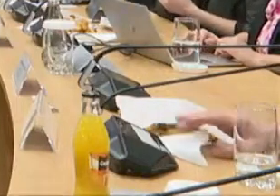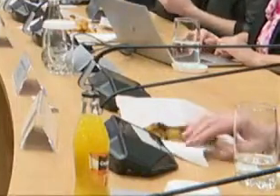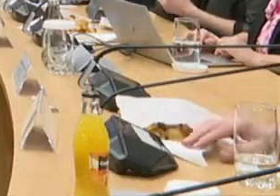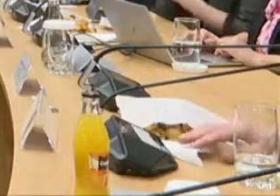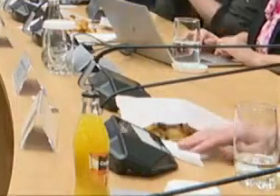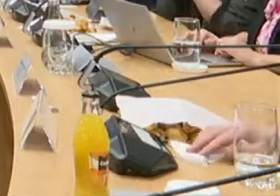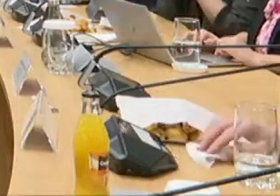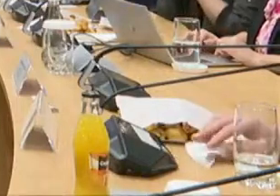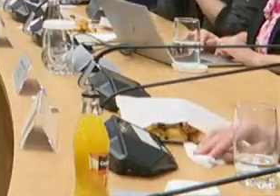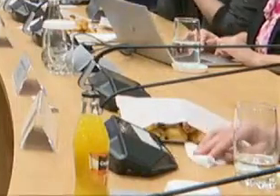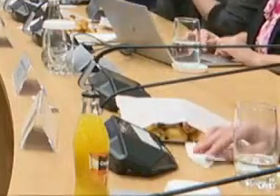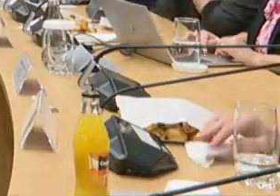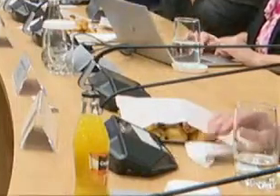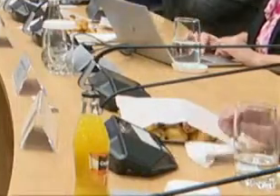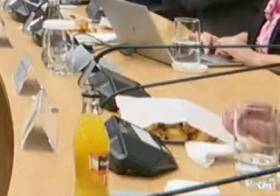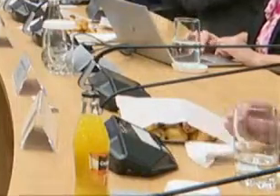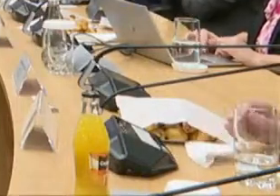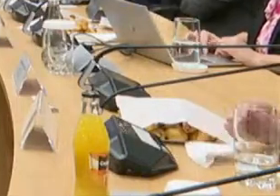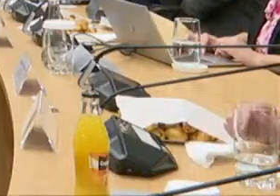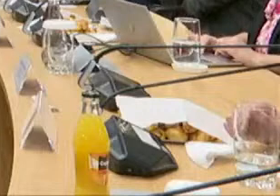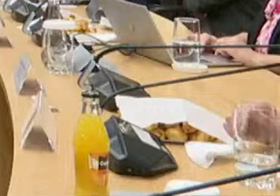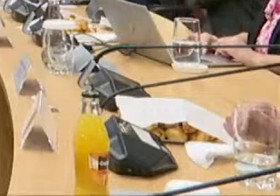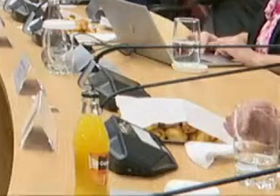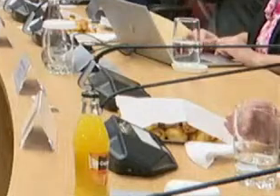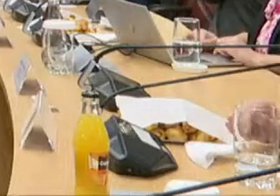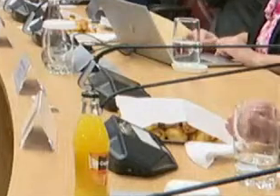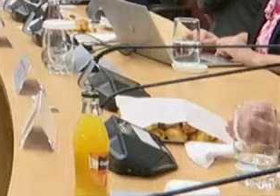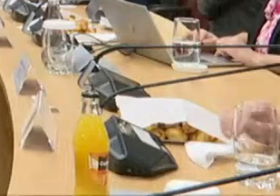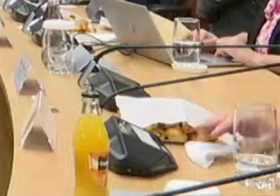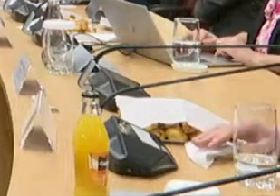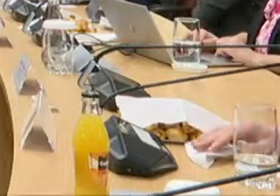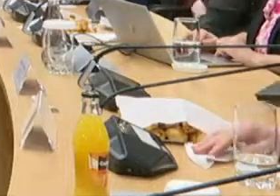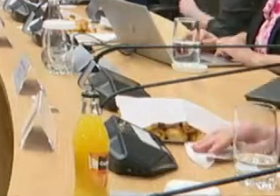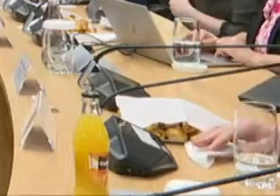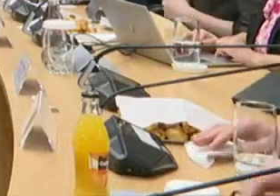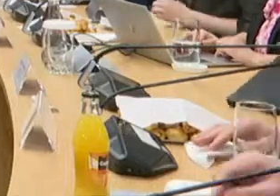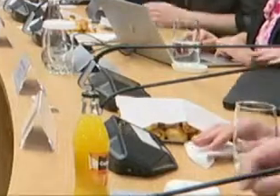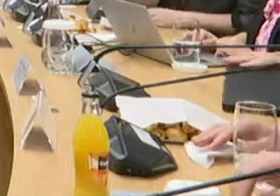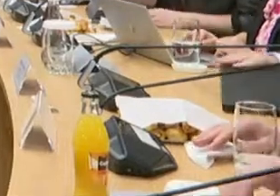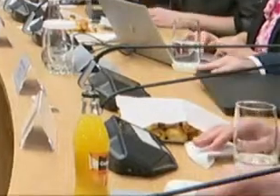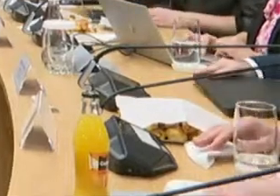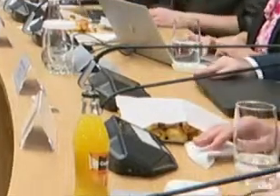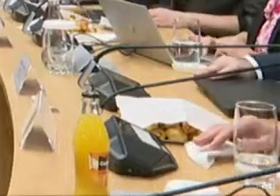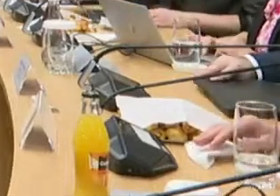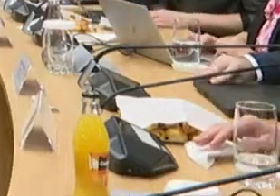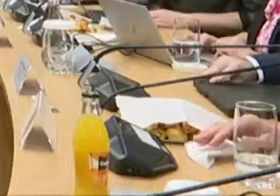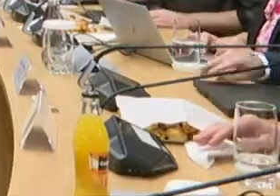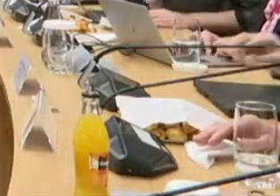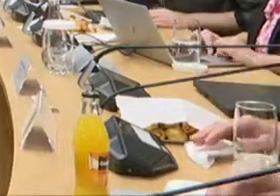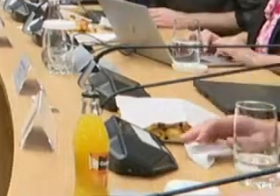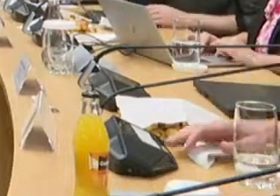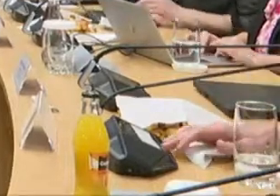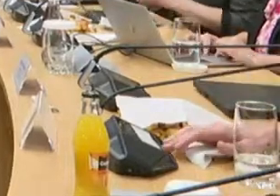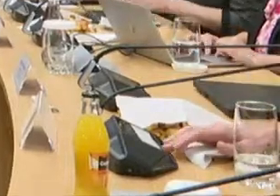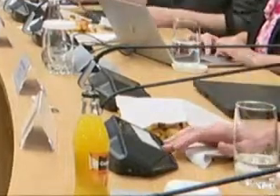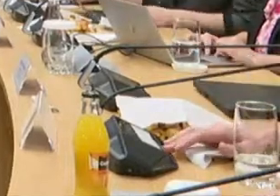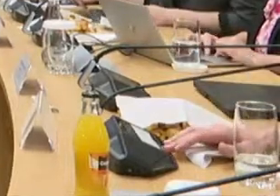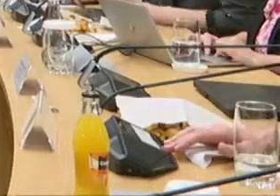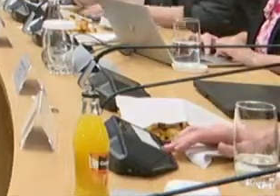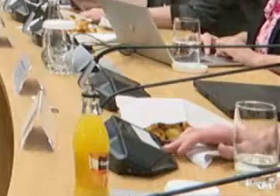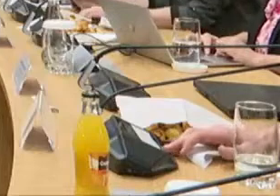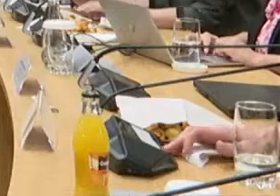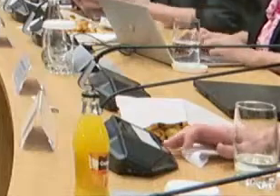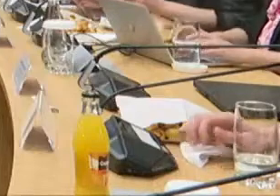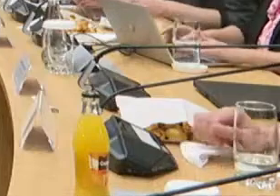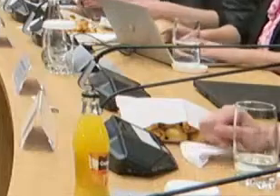prezent Gliga Florin prezent Groza Călin prezent